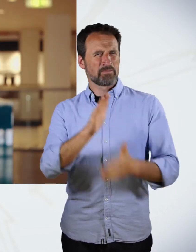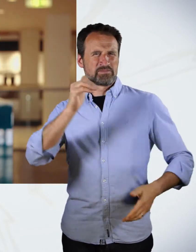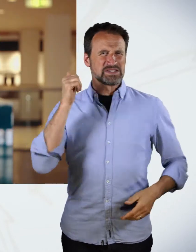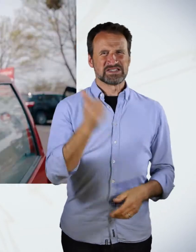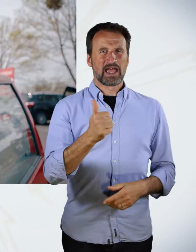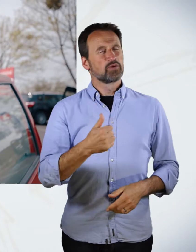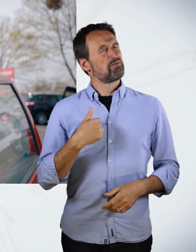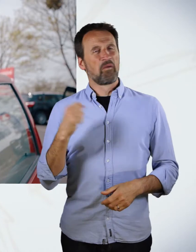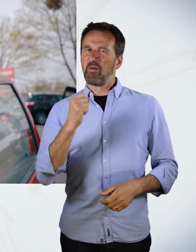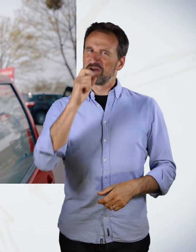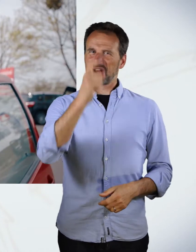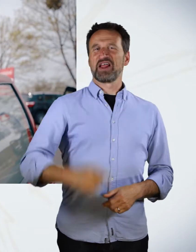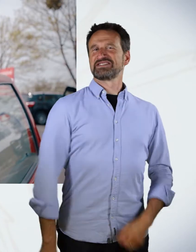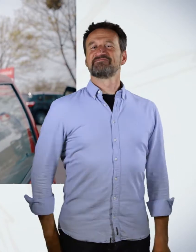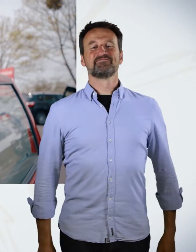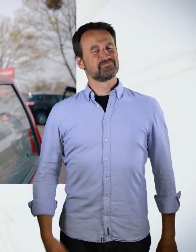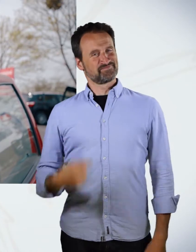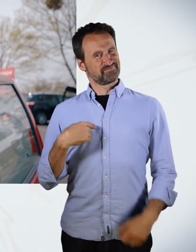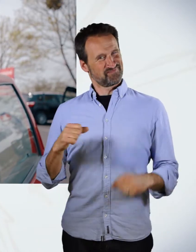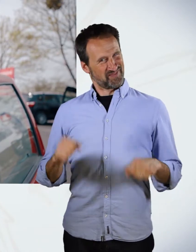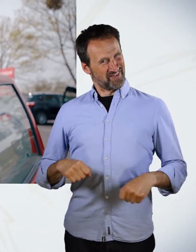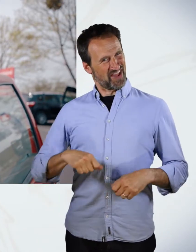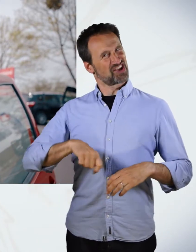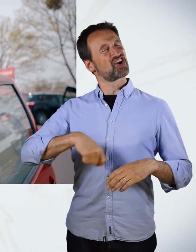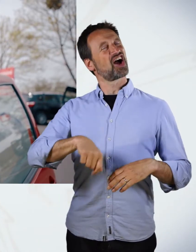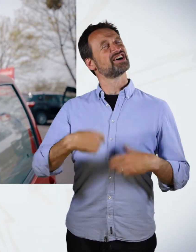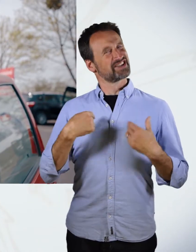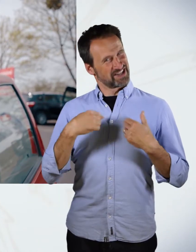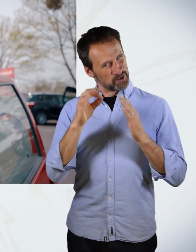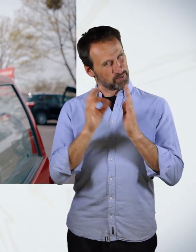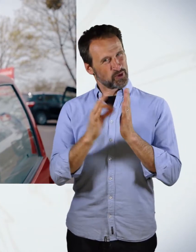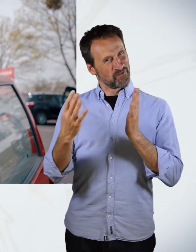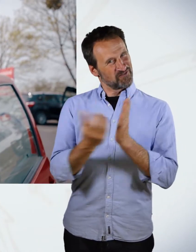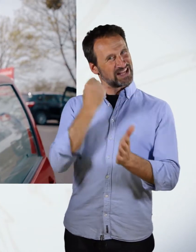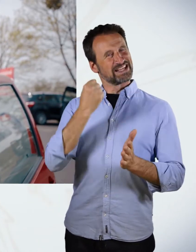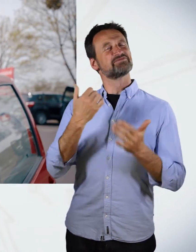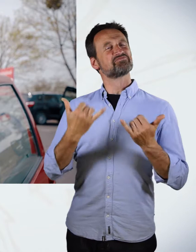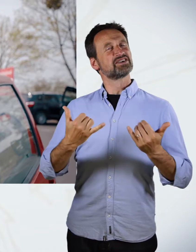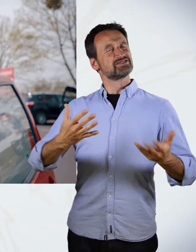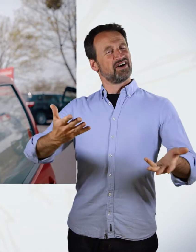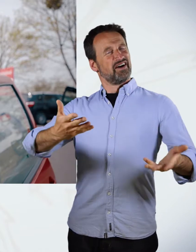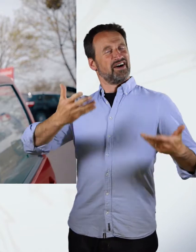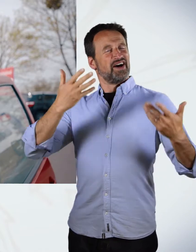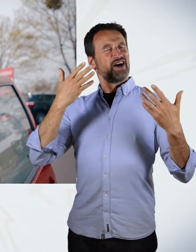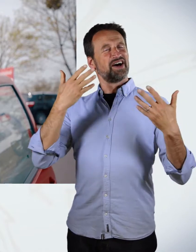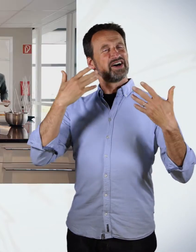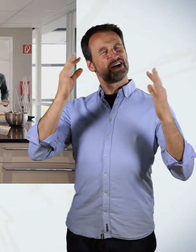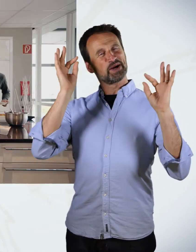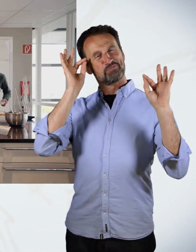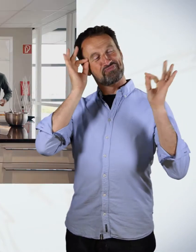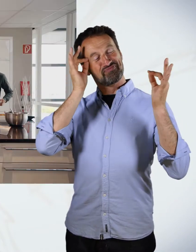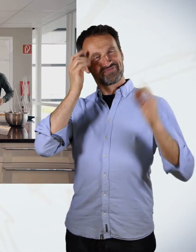stolz. Ich kann kochen, ich habe den Punkt heute verdient, weshalb ich nun entspannt nach Hause fahren kann.